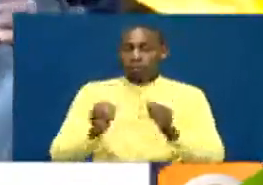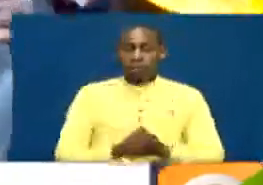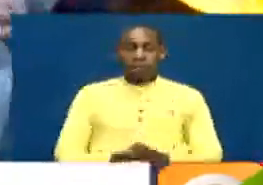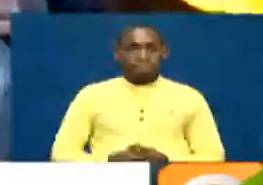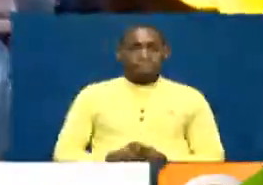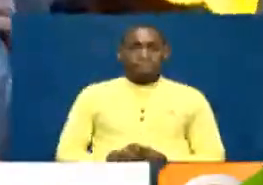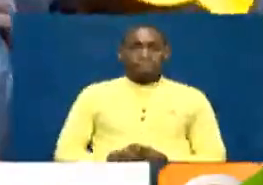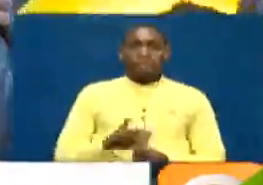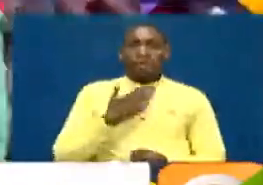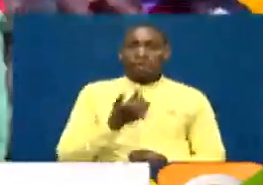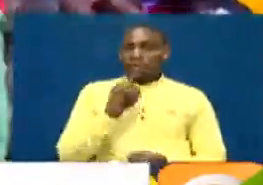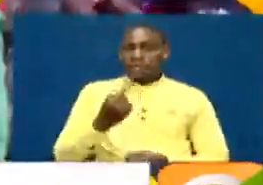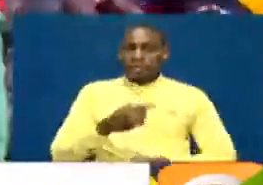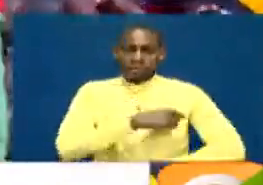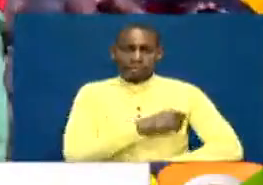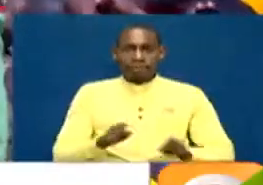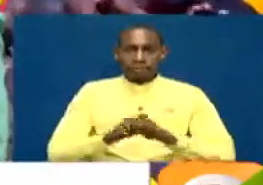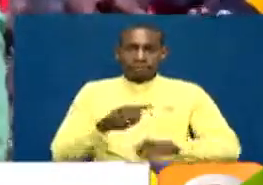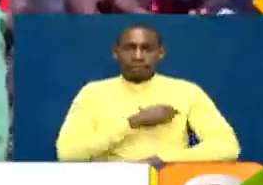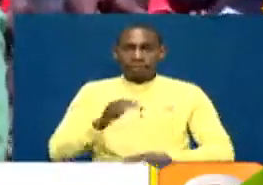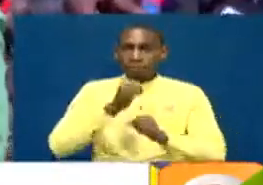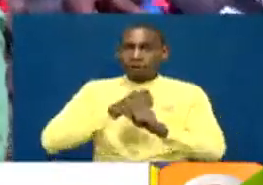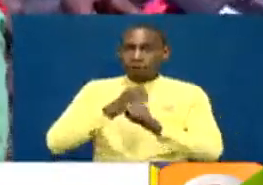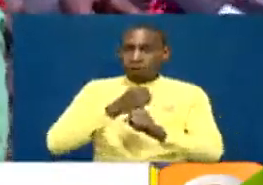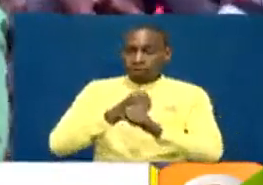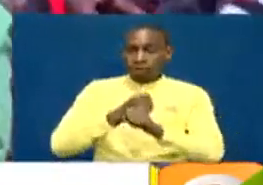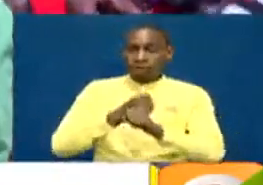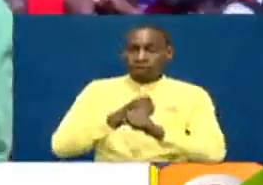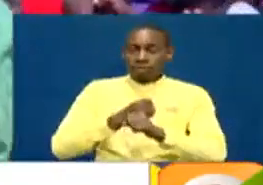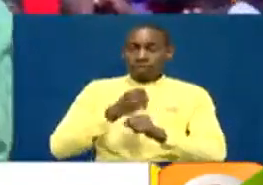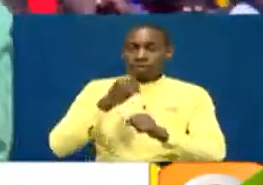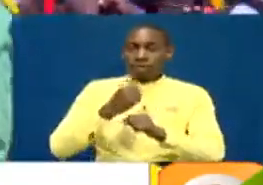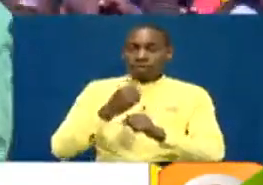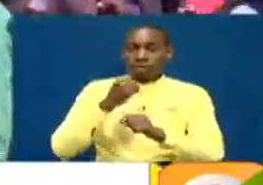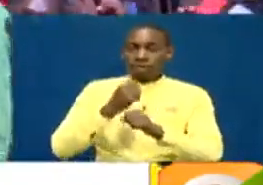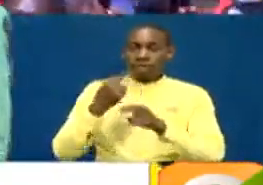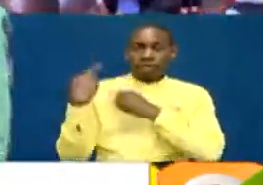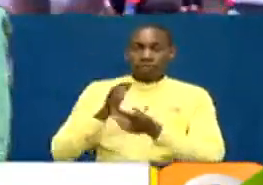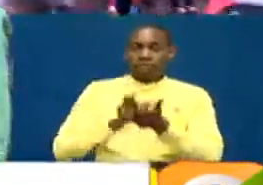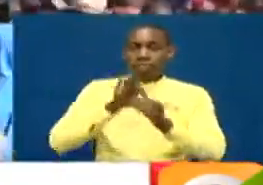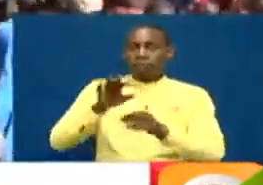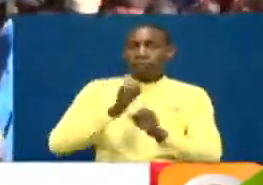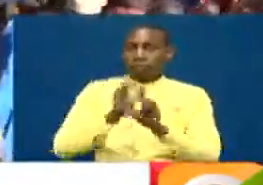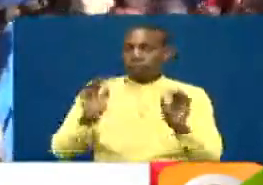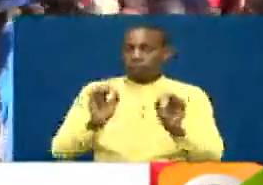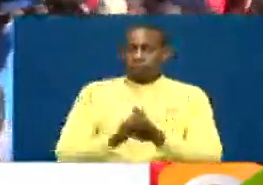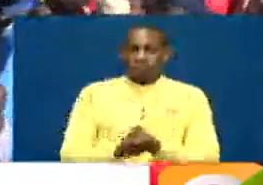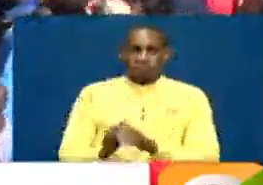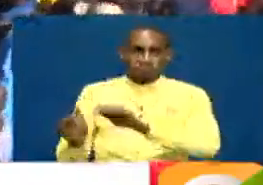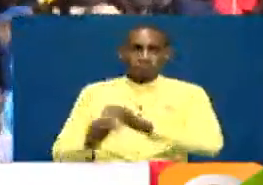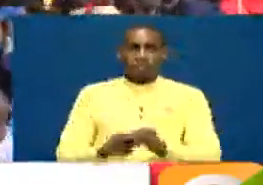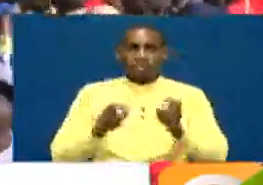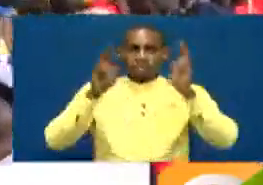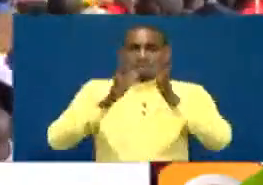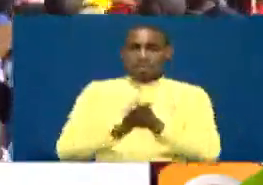Nataka kuona machifu yetu. Nyinyi machifu mfanye kazi yenu. Kazi ya kupiga kura hapana kazi yenu. Suala la msitu wa